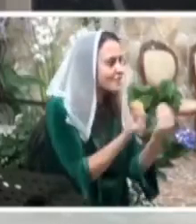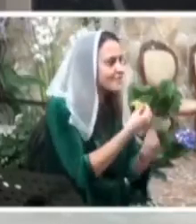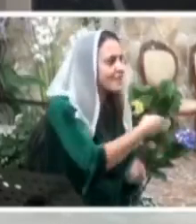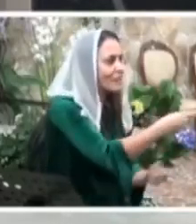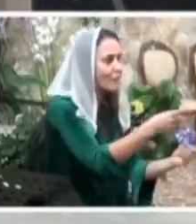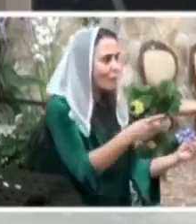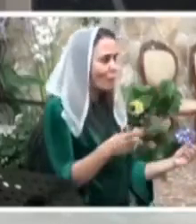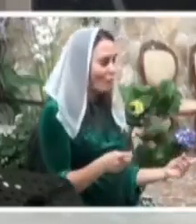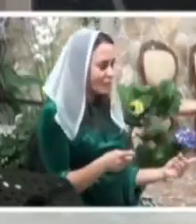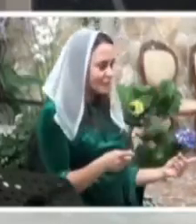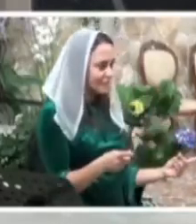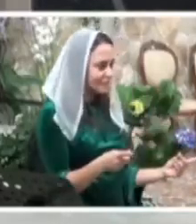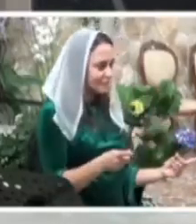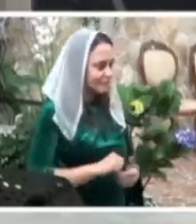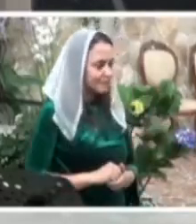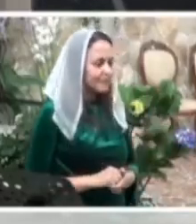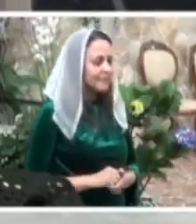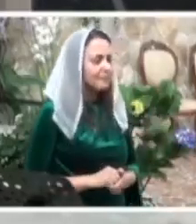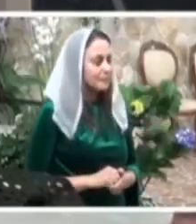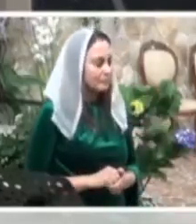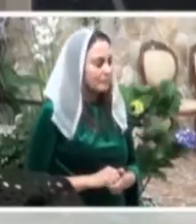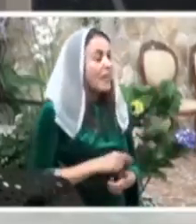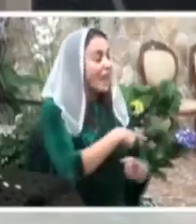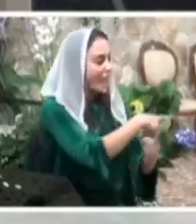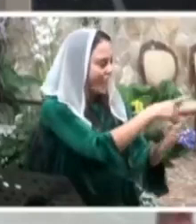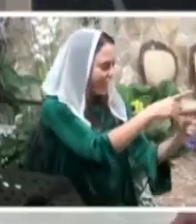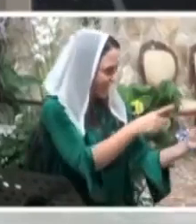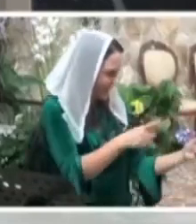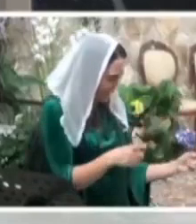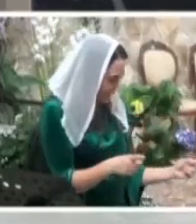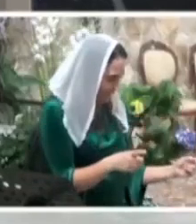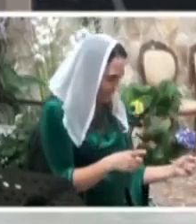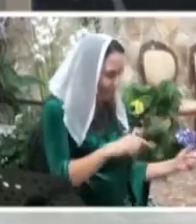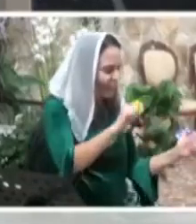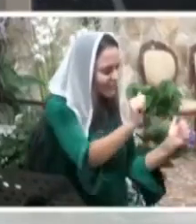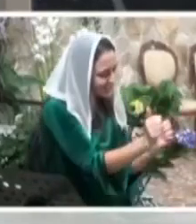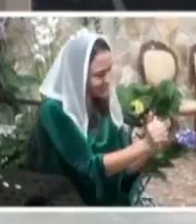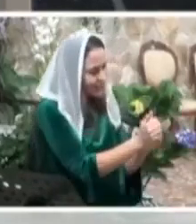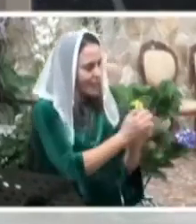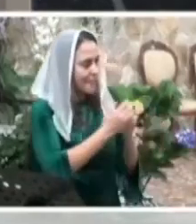lui ed egli con me.